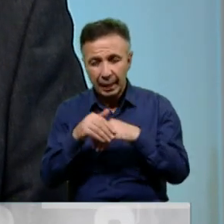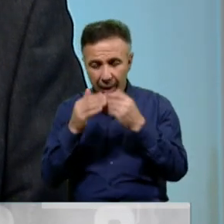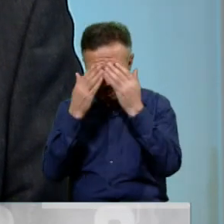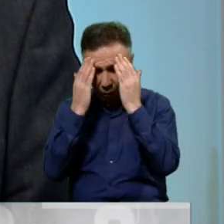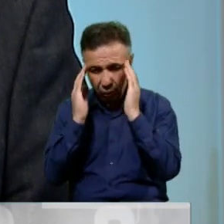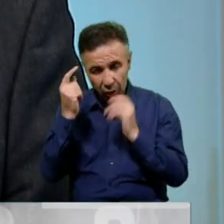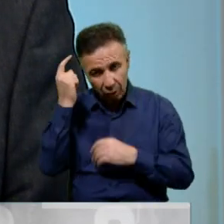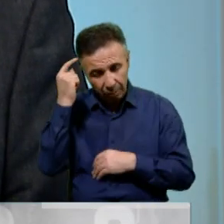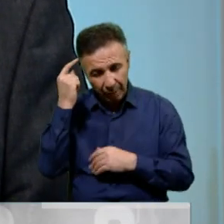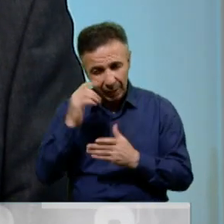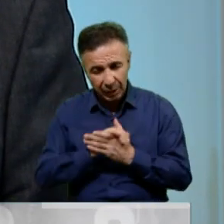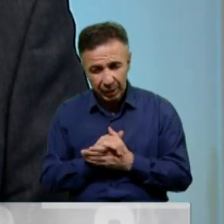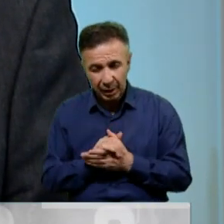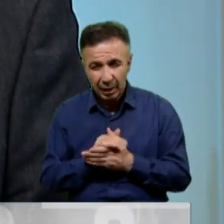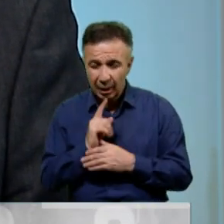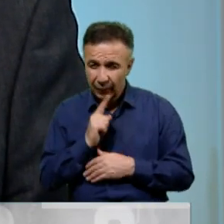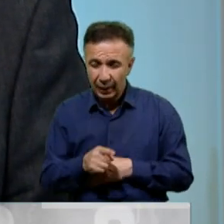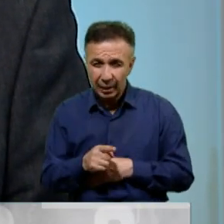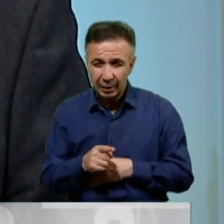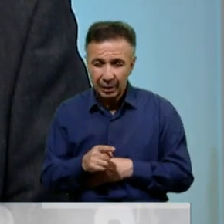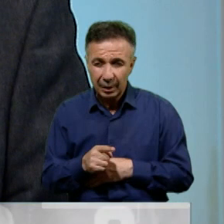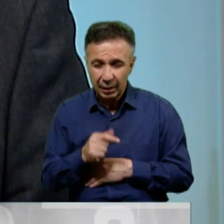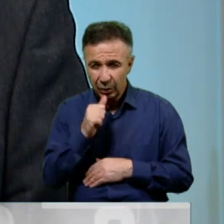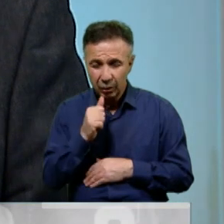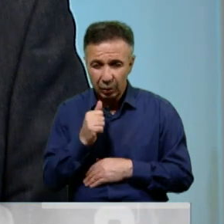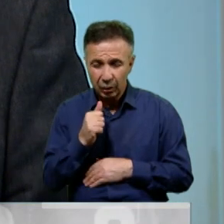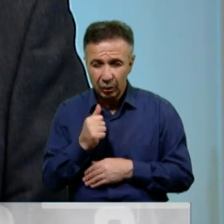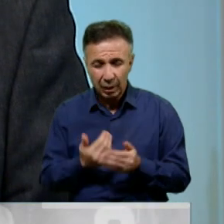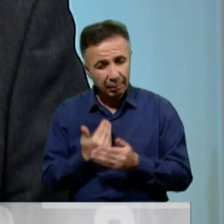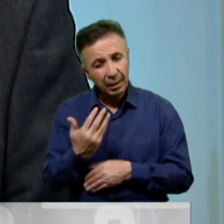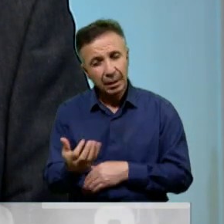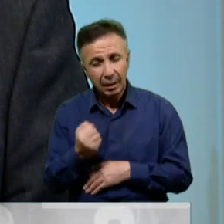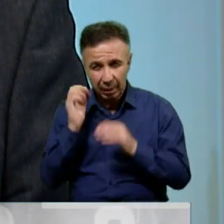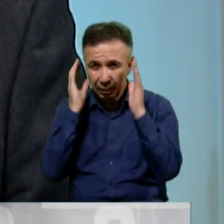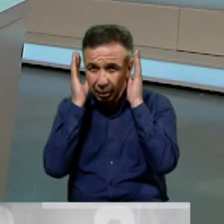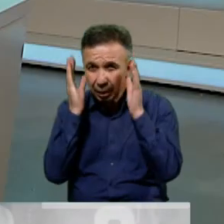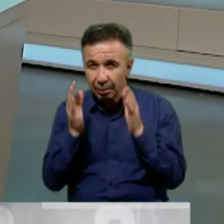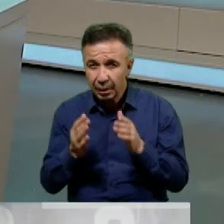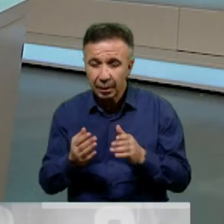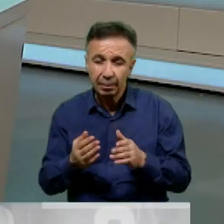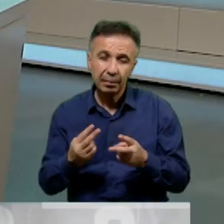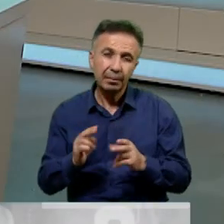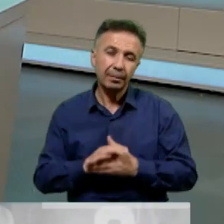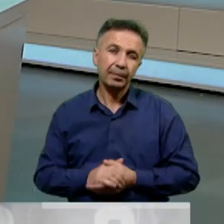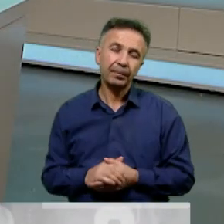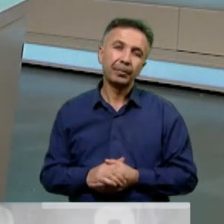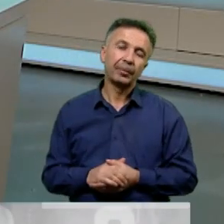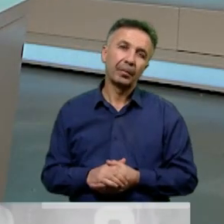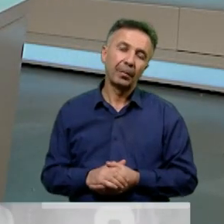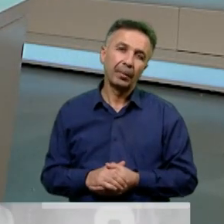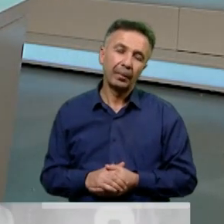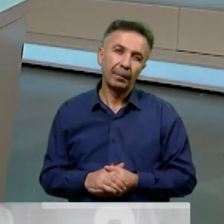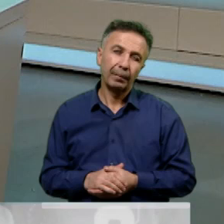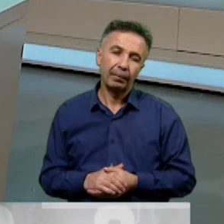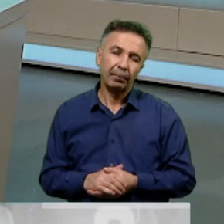farizaları, üç farzı yerine getirmek suretiyle de namazını kılabilir. Bunun için başka bir mezhebi taklit yok, ediyorum falan